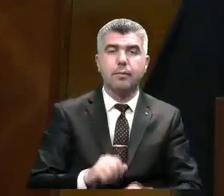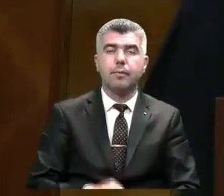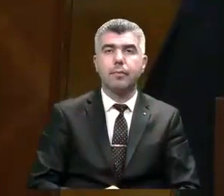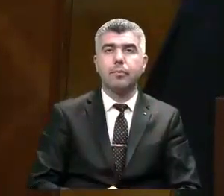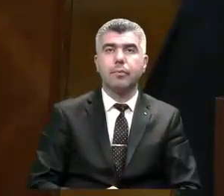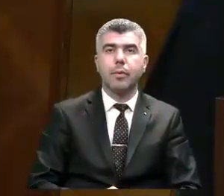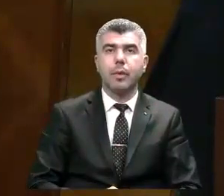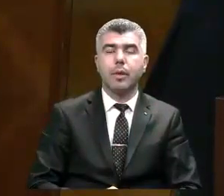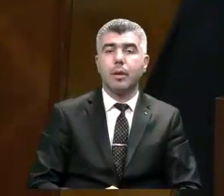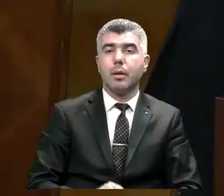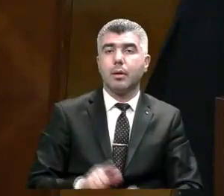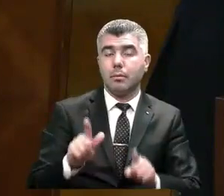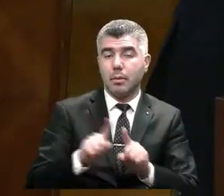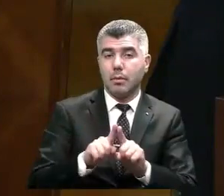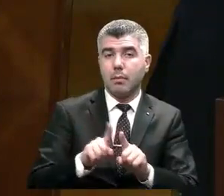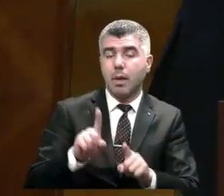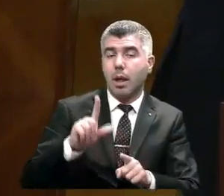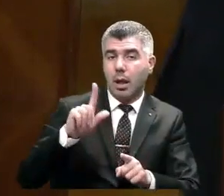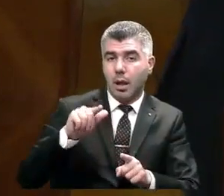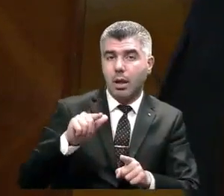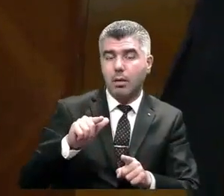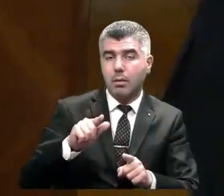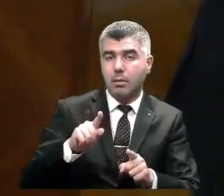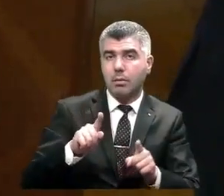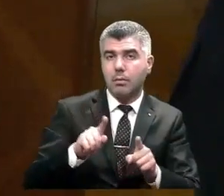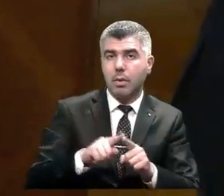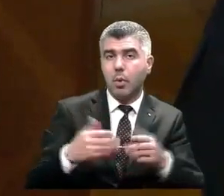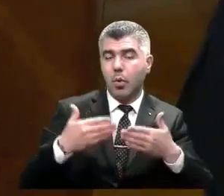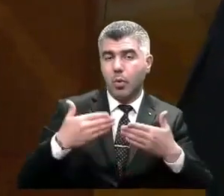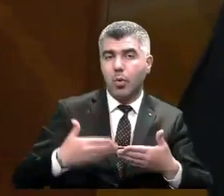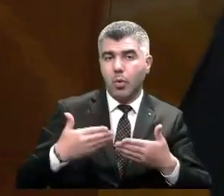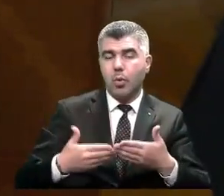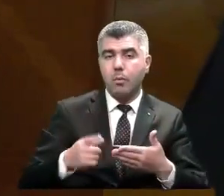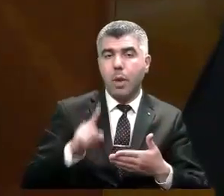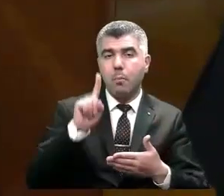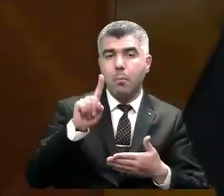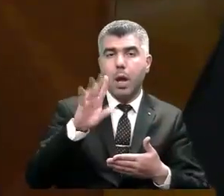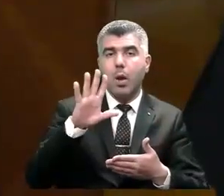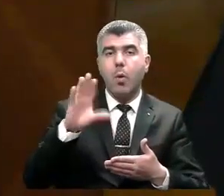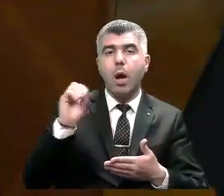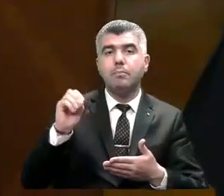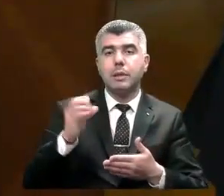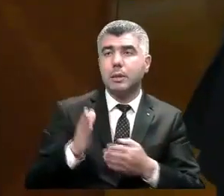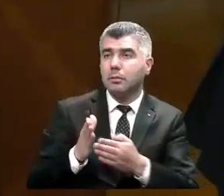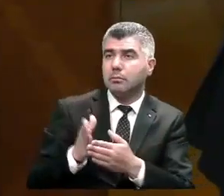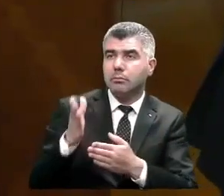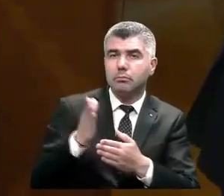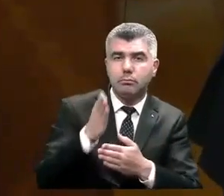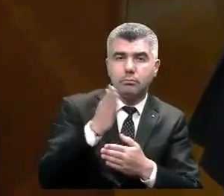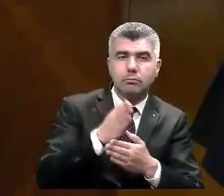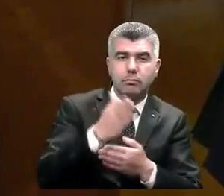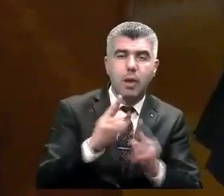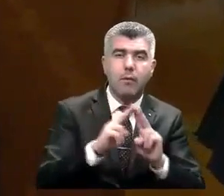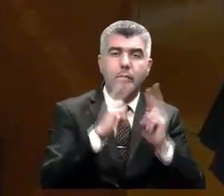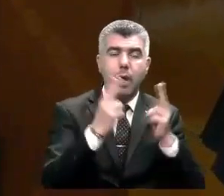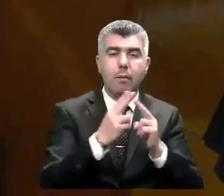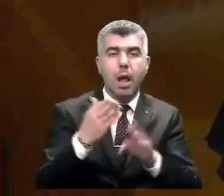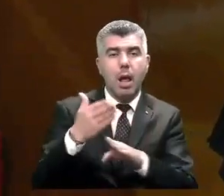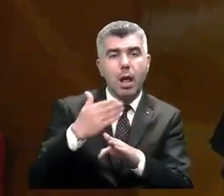يعني وجود الوسائل ديال النقل. واليوم عندنا 150 وجهه تتربط بلادنا، قبل كانوا عندنا